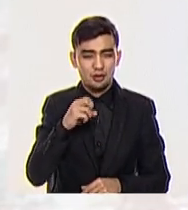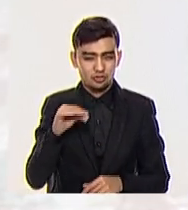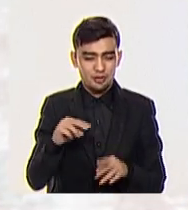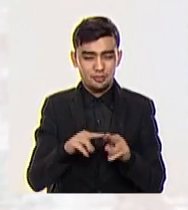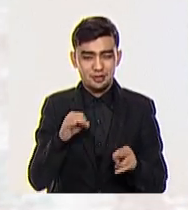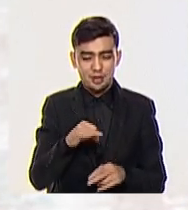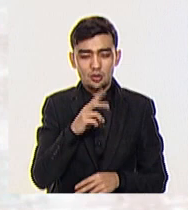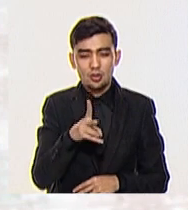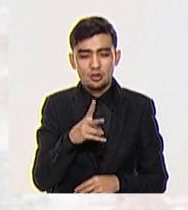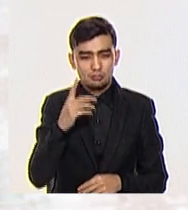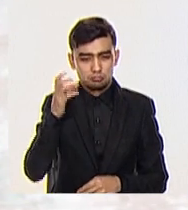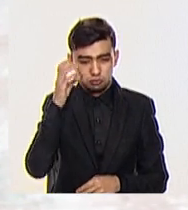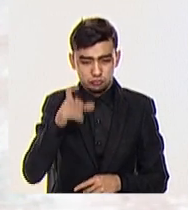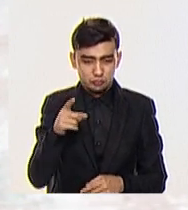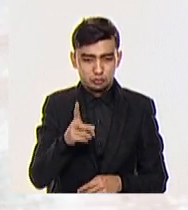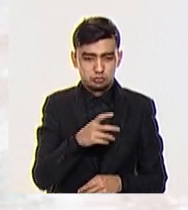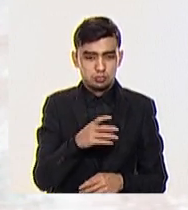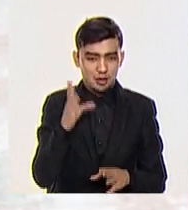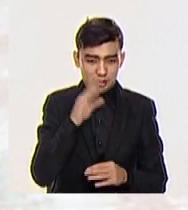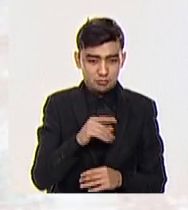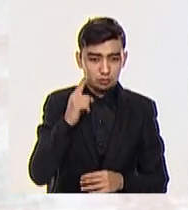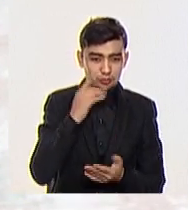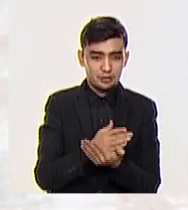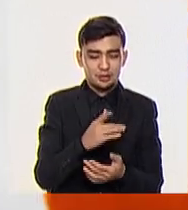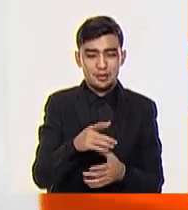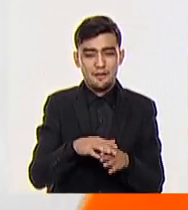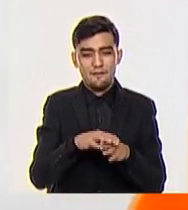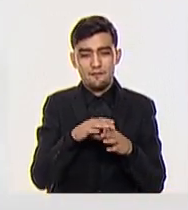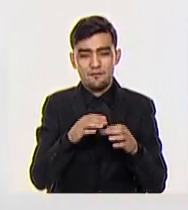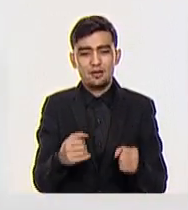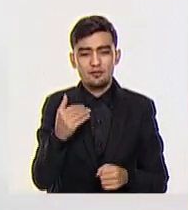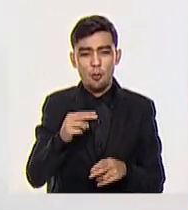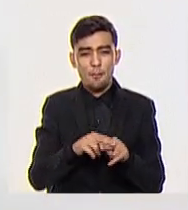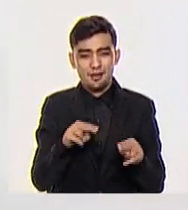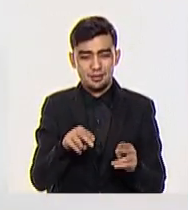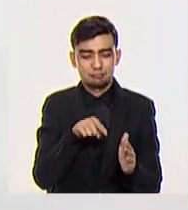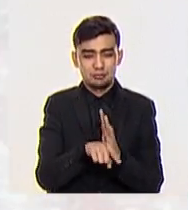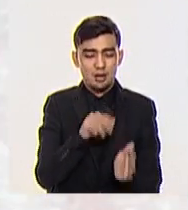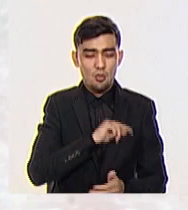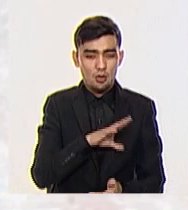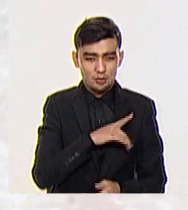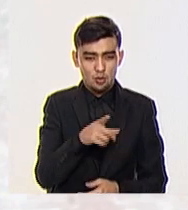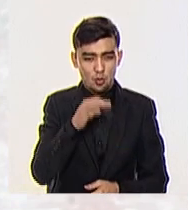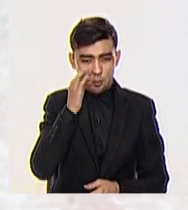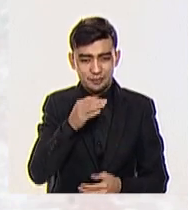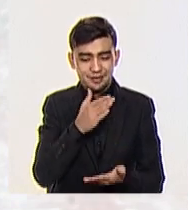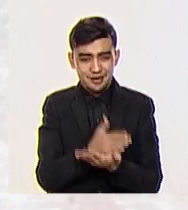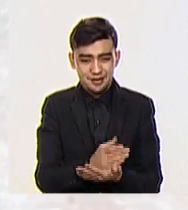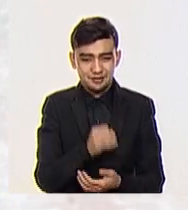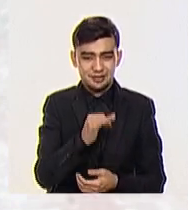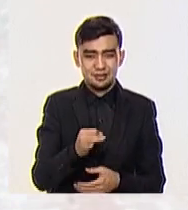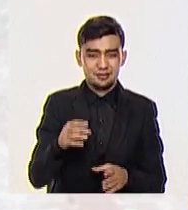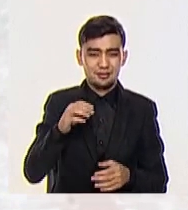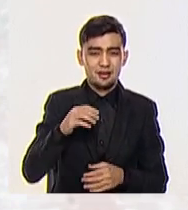азаматтар, білімі бар азаматтар, оның үстіне билік партиясында болды, тәжірибесі бар. Еліміздің өмірін, халықтың